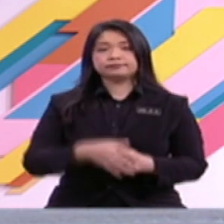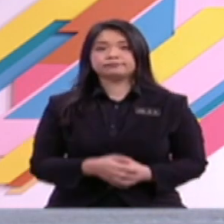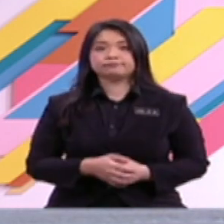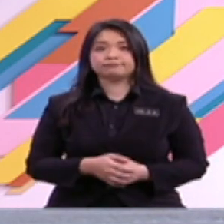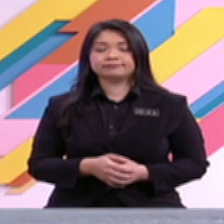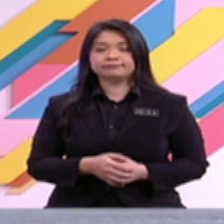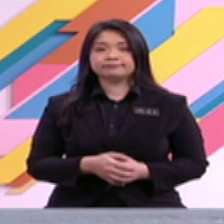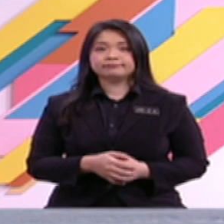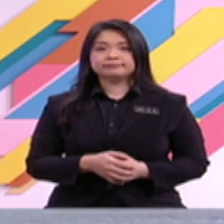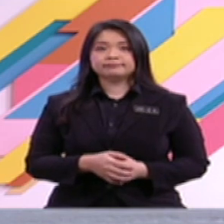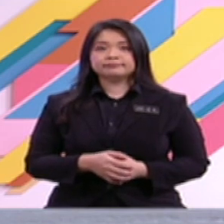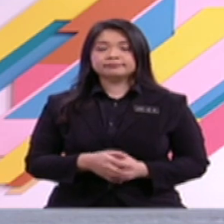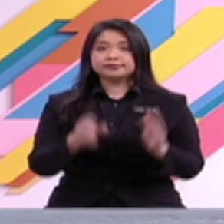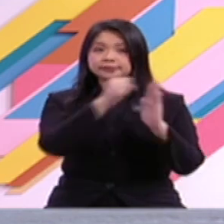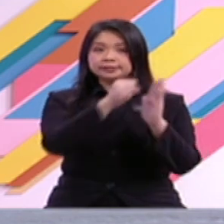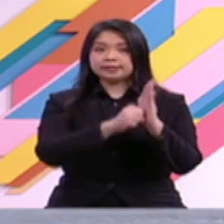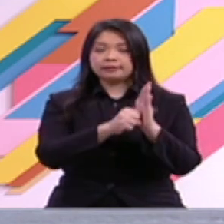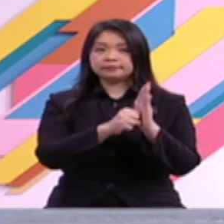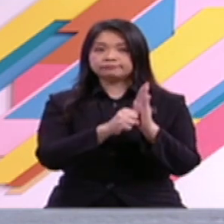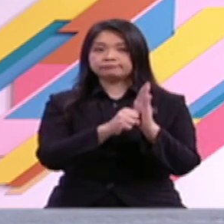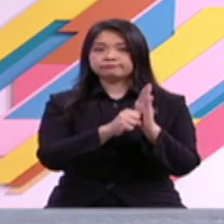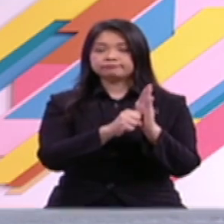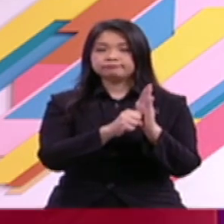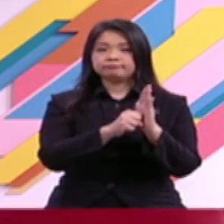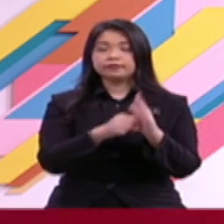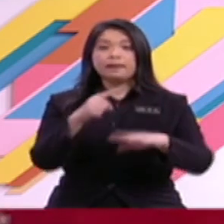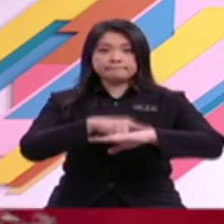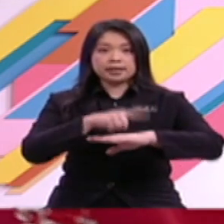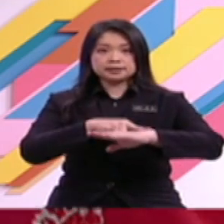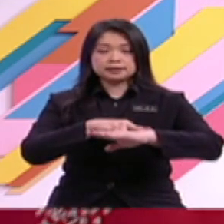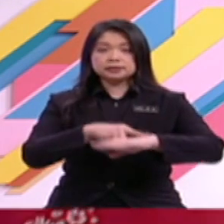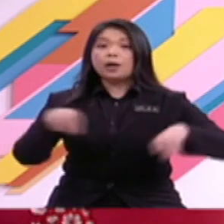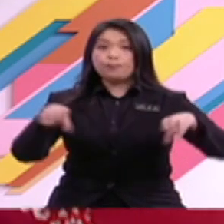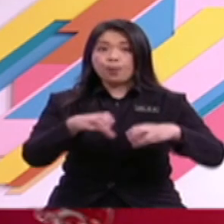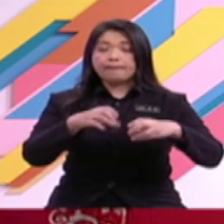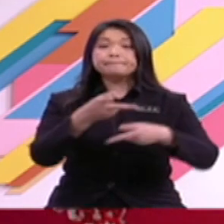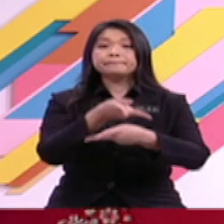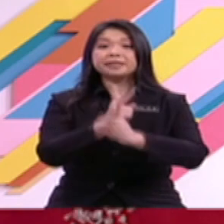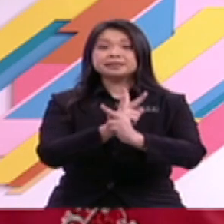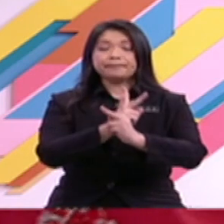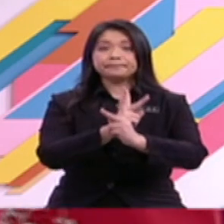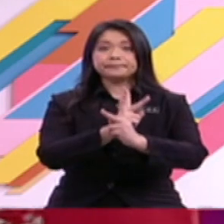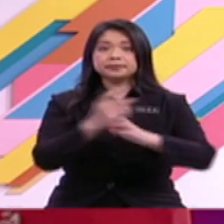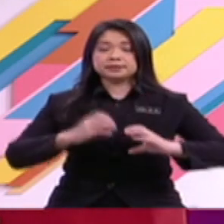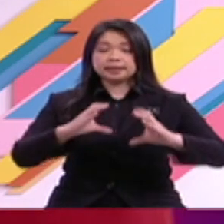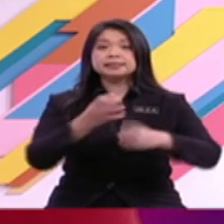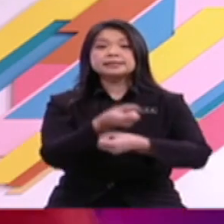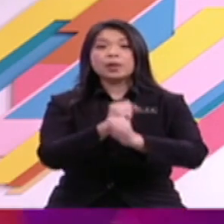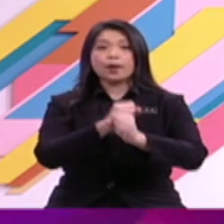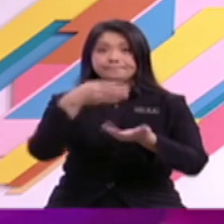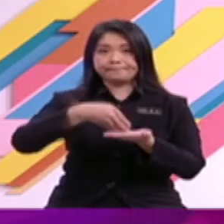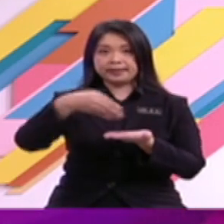ini isyarat tentang cara dan ke rumah oke semase membuat pinjaman secara sewa-beli